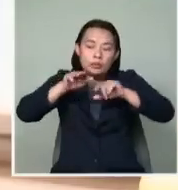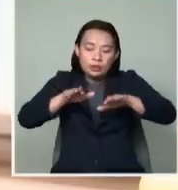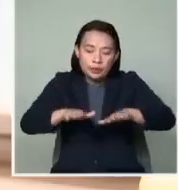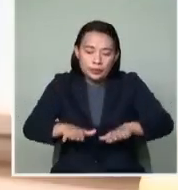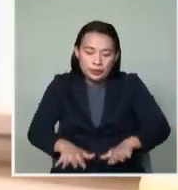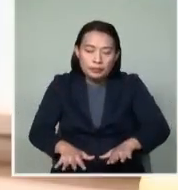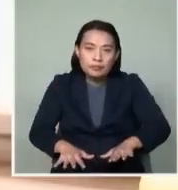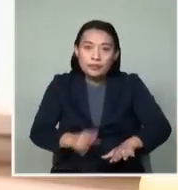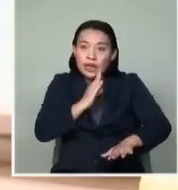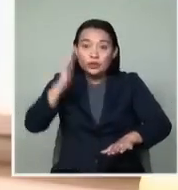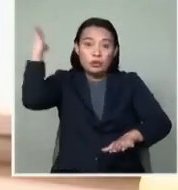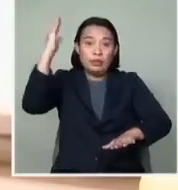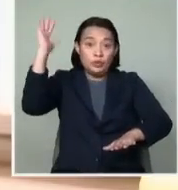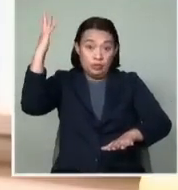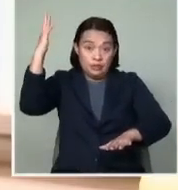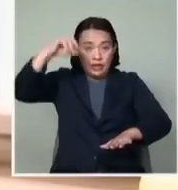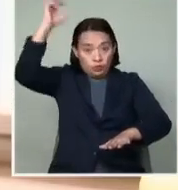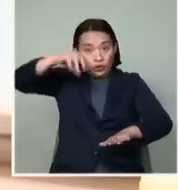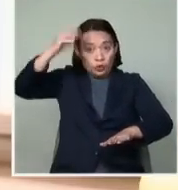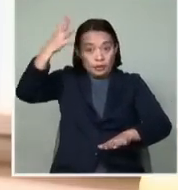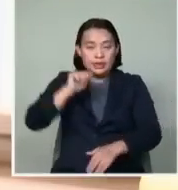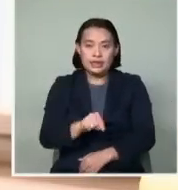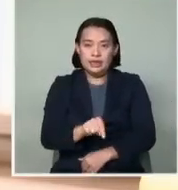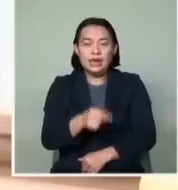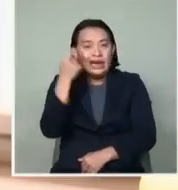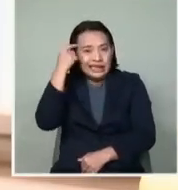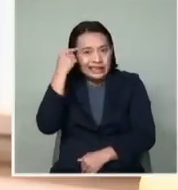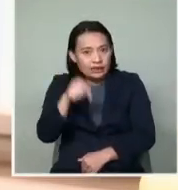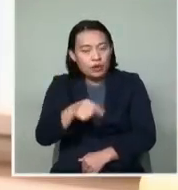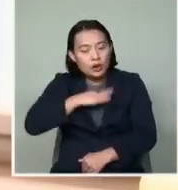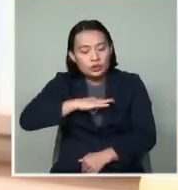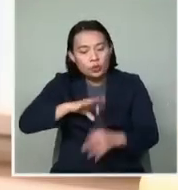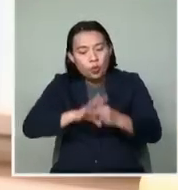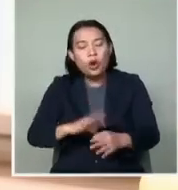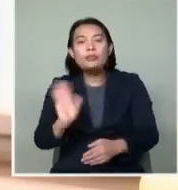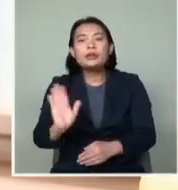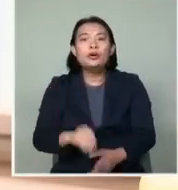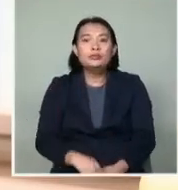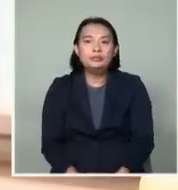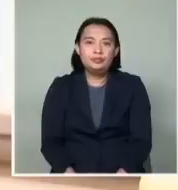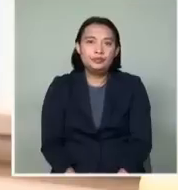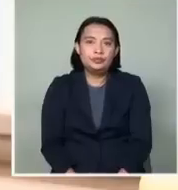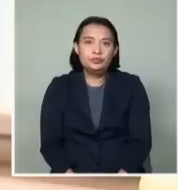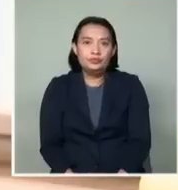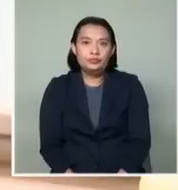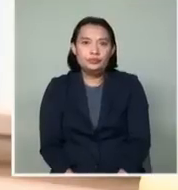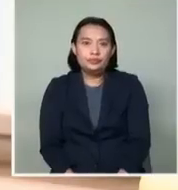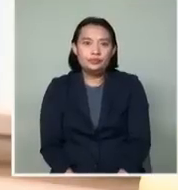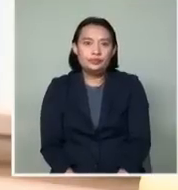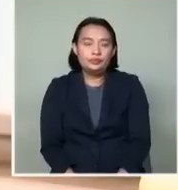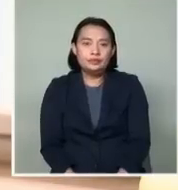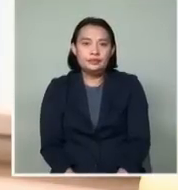พายุไม่เข้าถ้าฝนไม่ตกก็น่าจะไม่ต้องวิตกกังวลนะครับก็มี